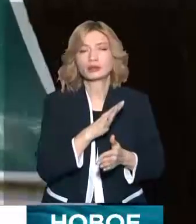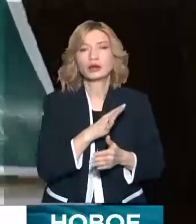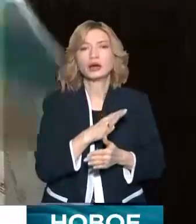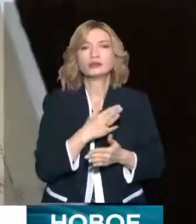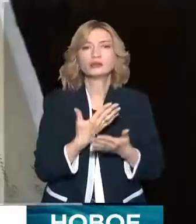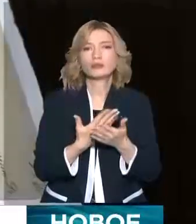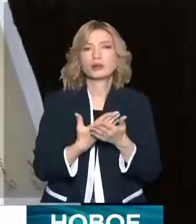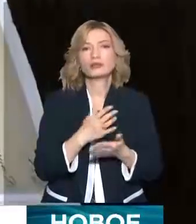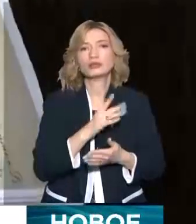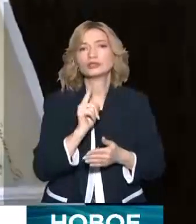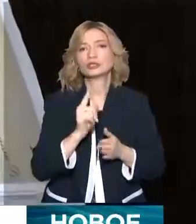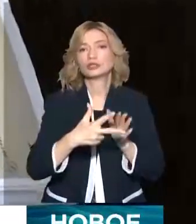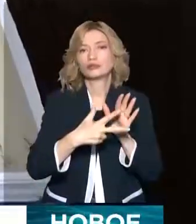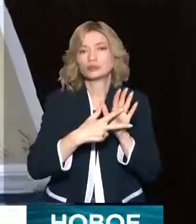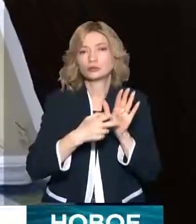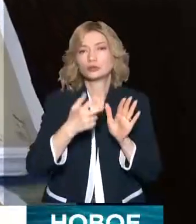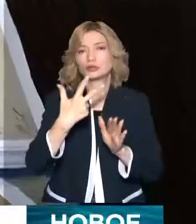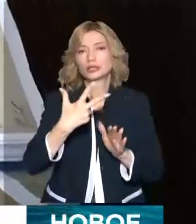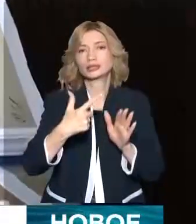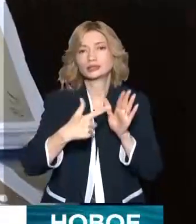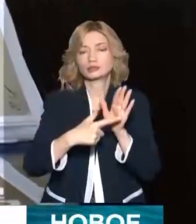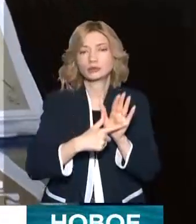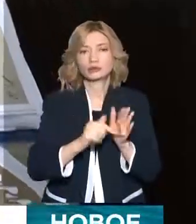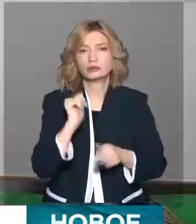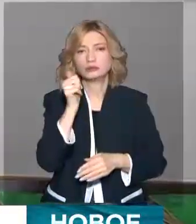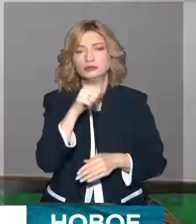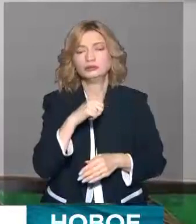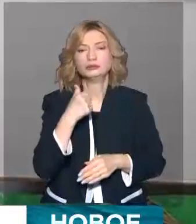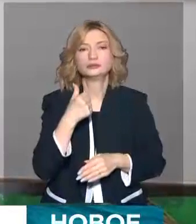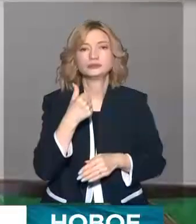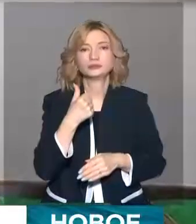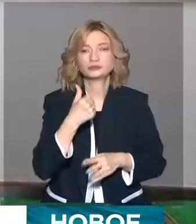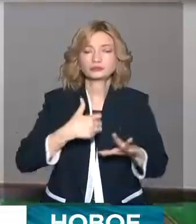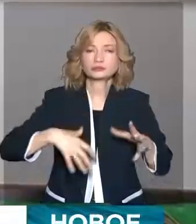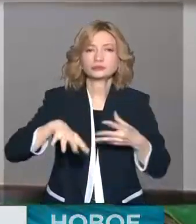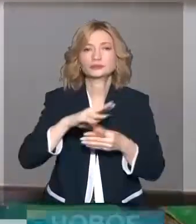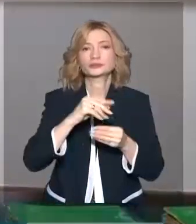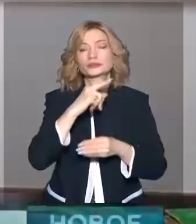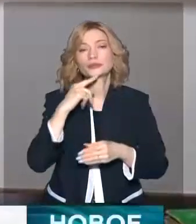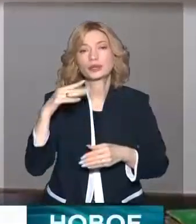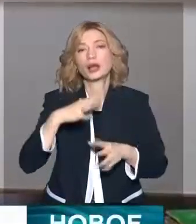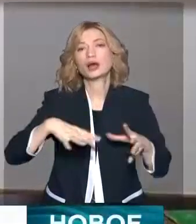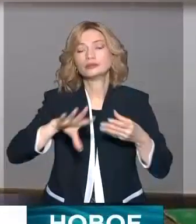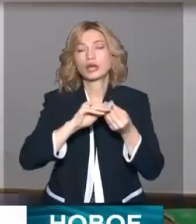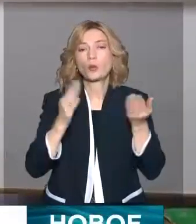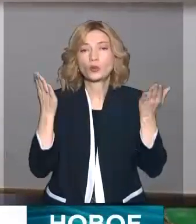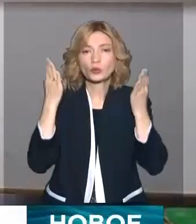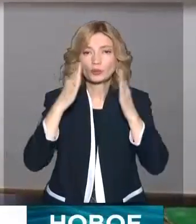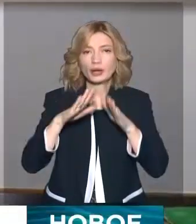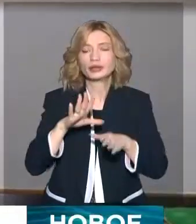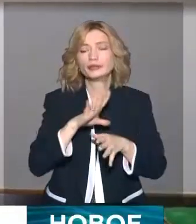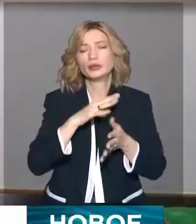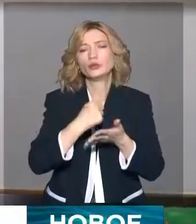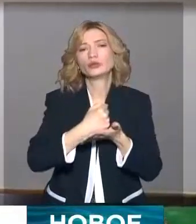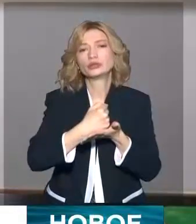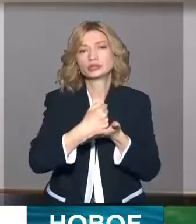нюансы, что в 1837 году для всей России, для всех мусульман был